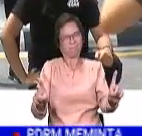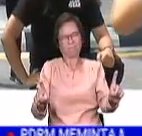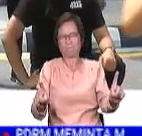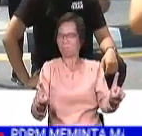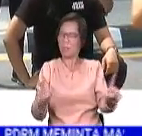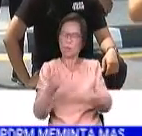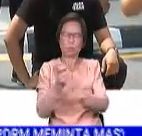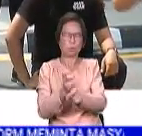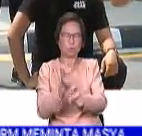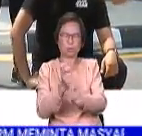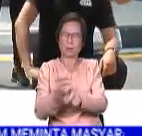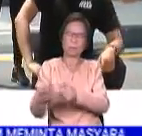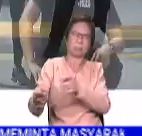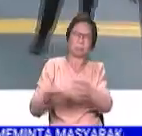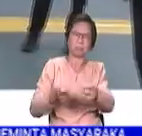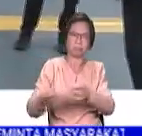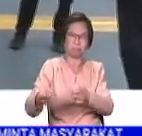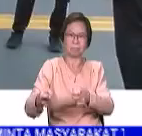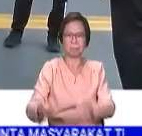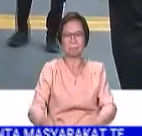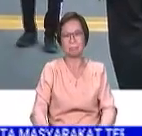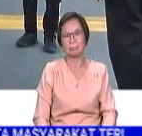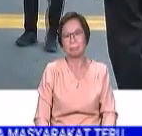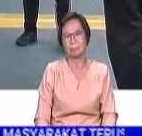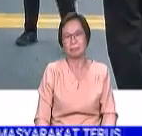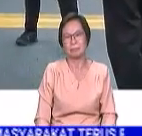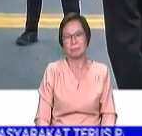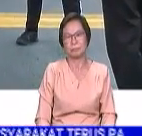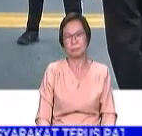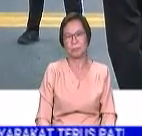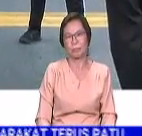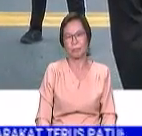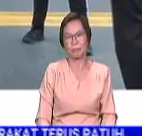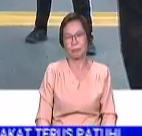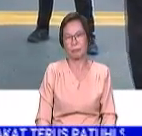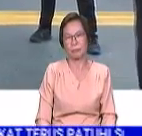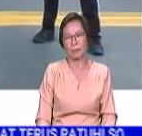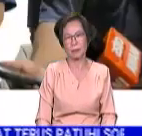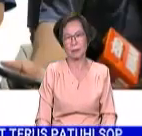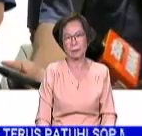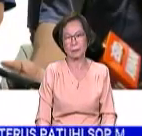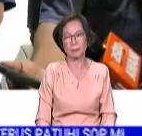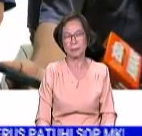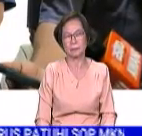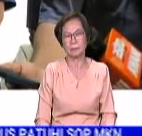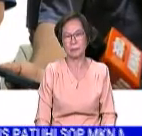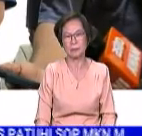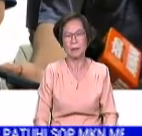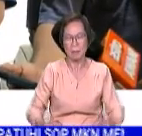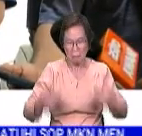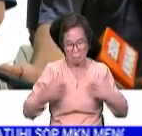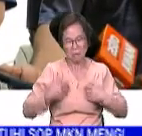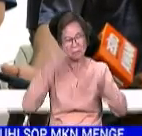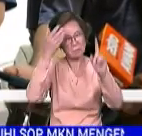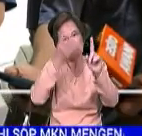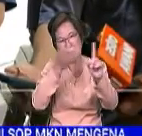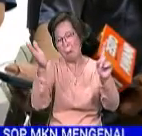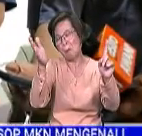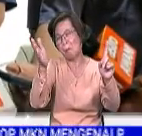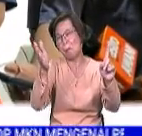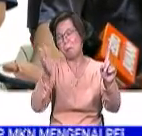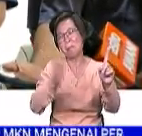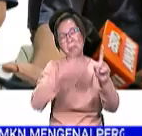agak Sukardi kawal Paul Hai masih melanggar